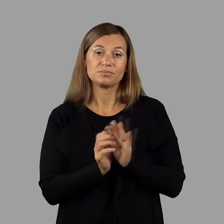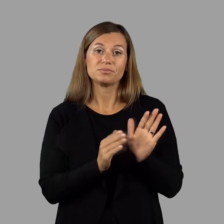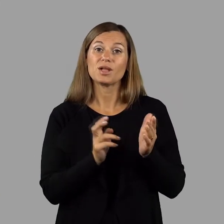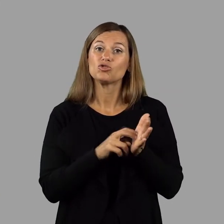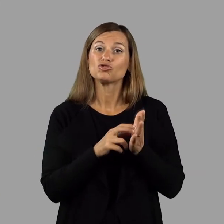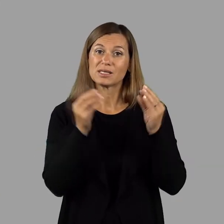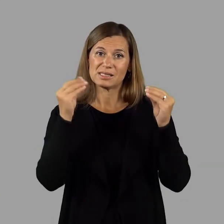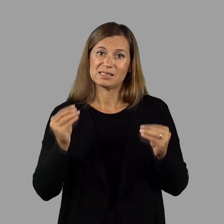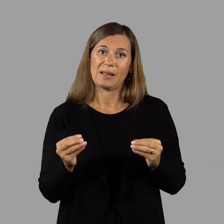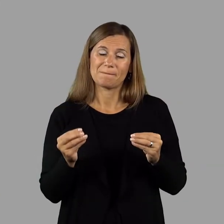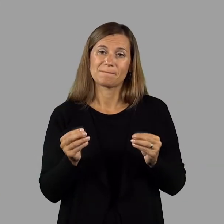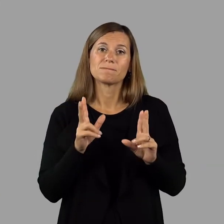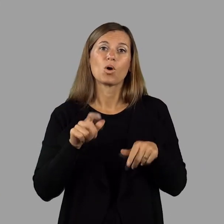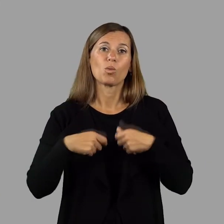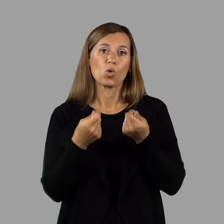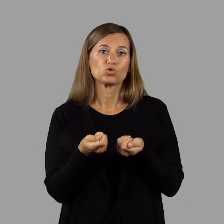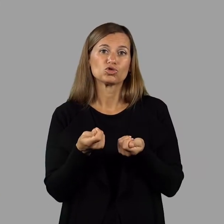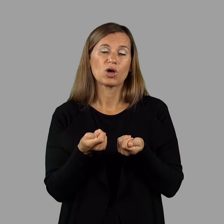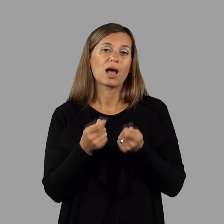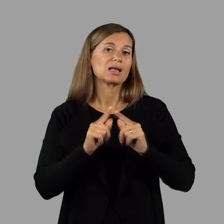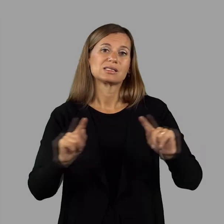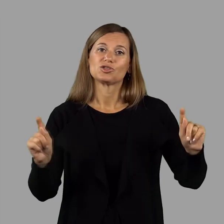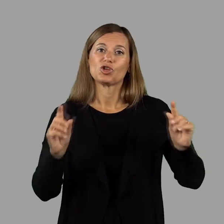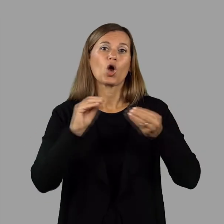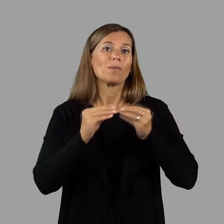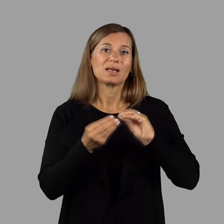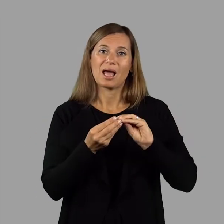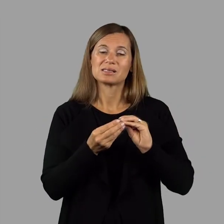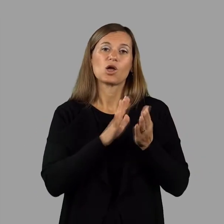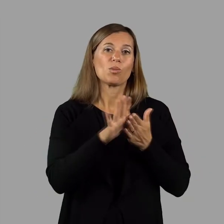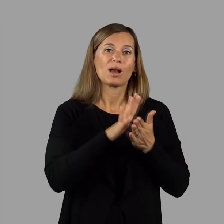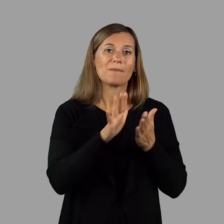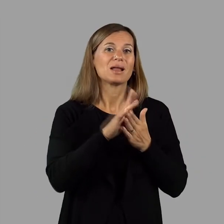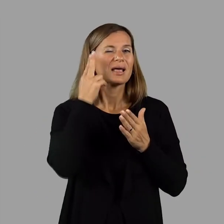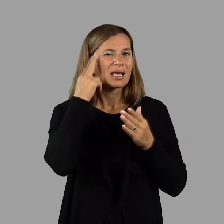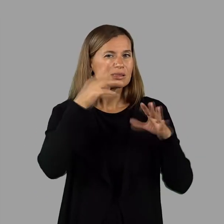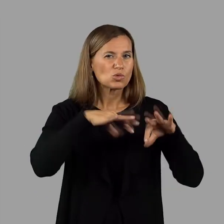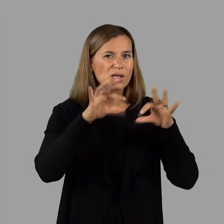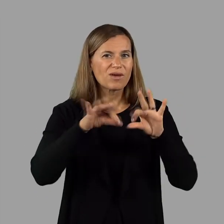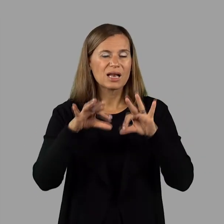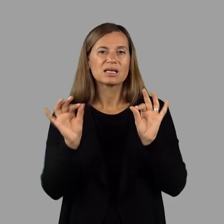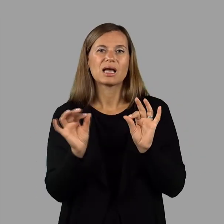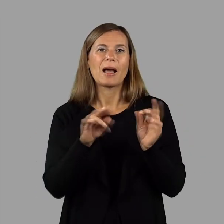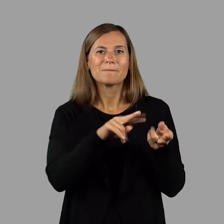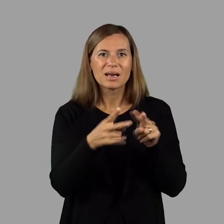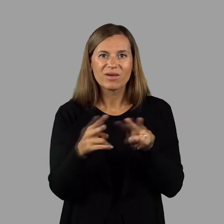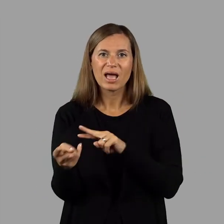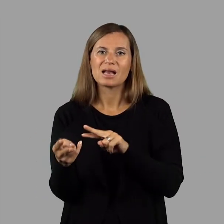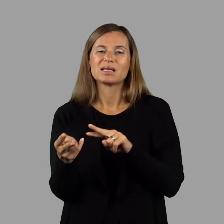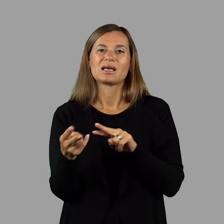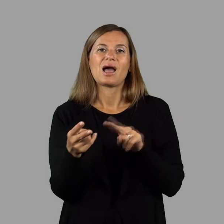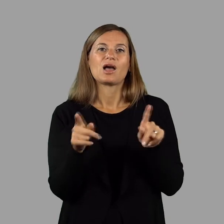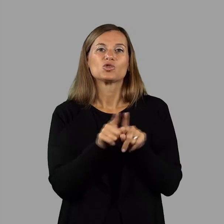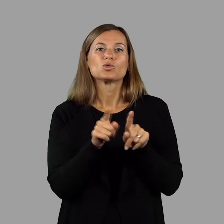Predstavljam vam še sistem, ki omogoča različne kombinacije uporabe razpoznavalnika, prevajalnika